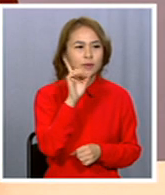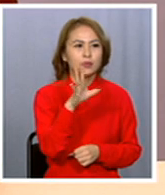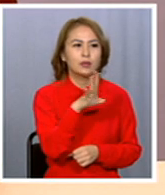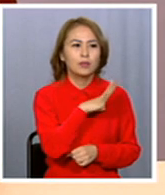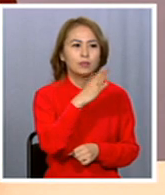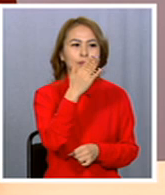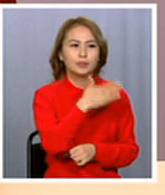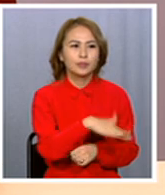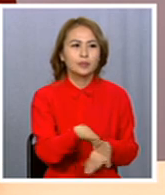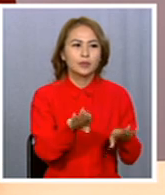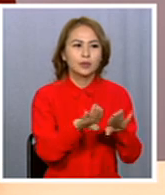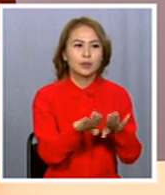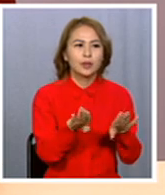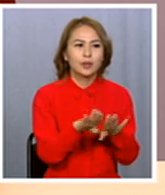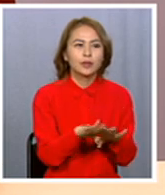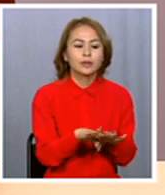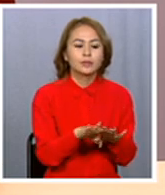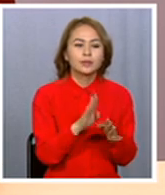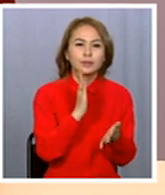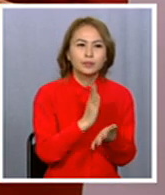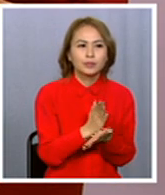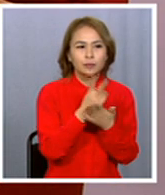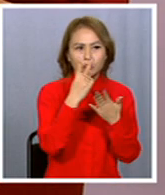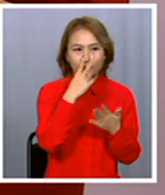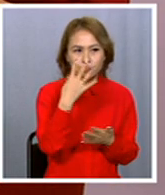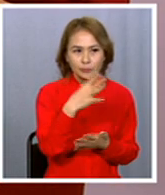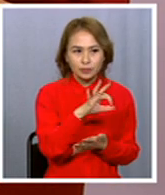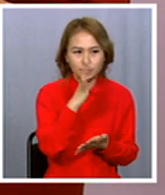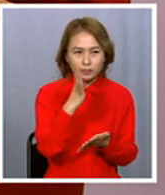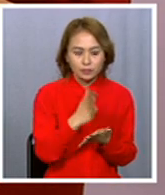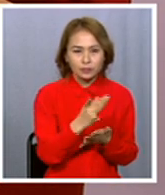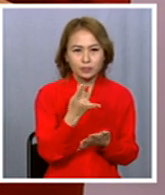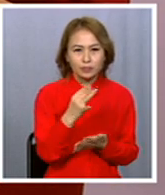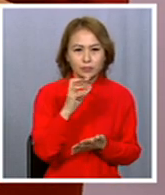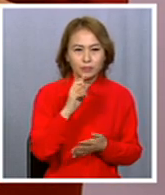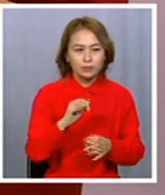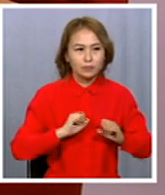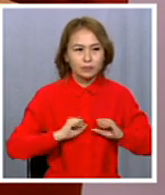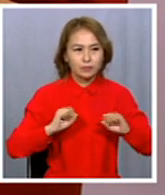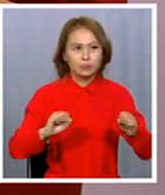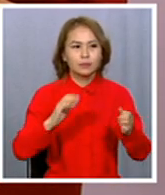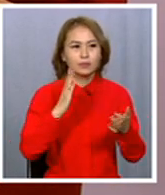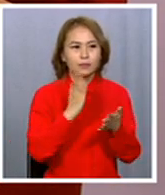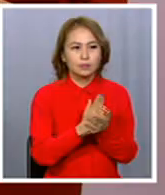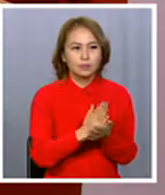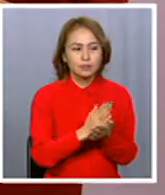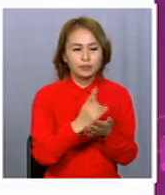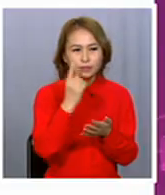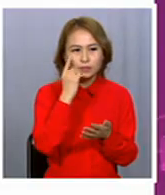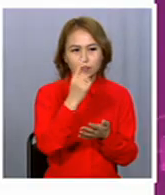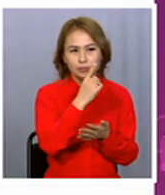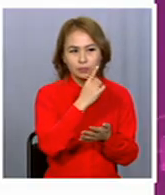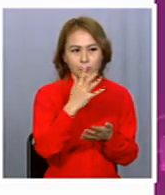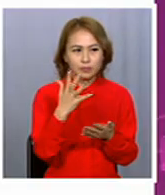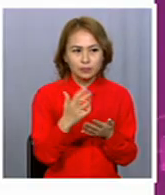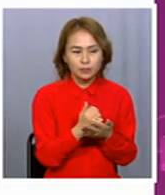судан тартқан нәрі бары ап-айқын көрінеді. Райымбек батыр су көзі бар екен содан аңғарды.